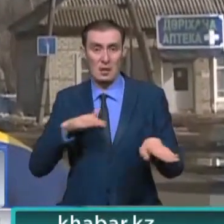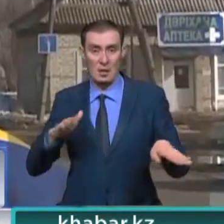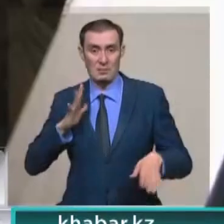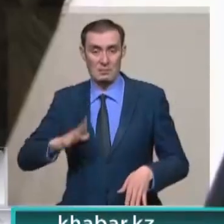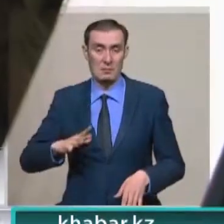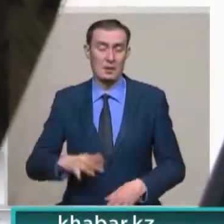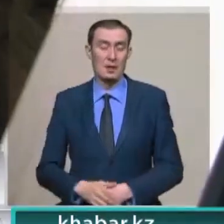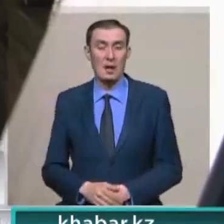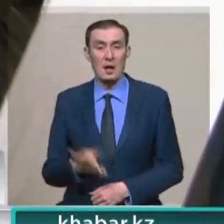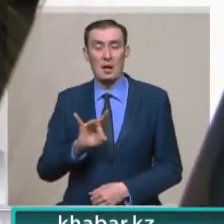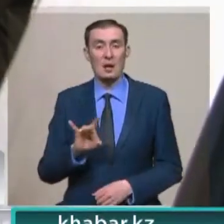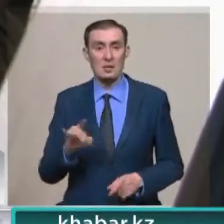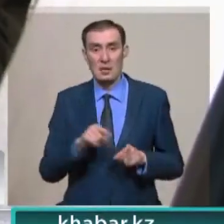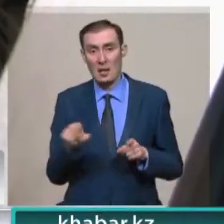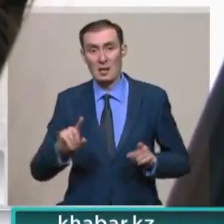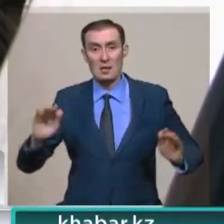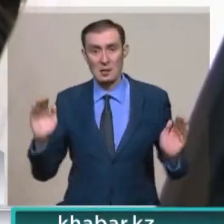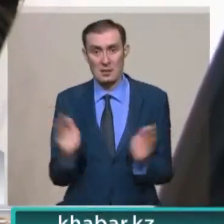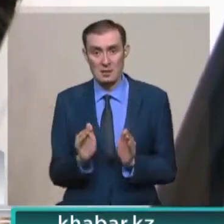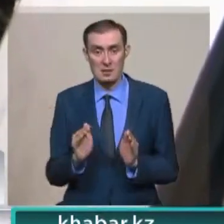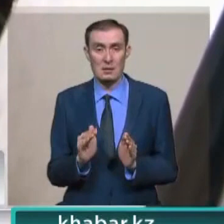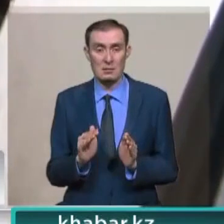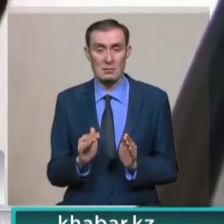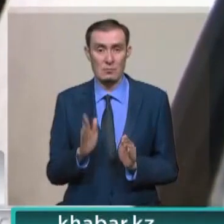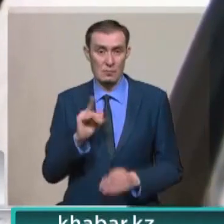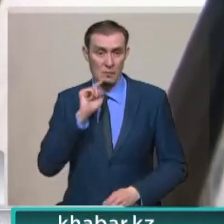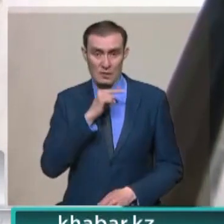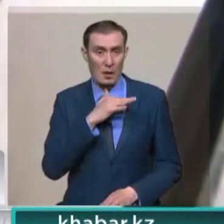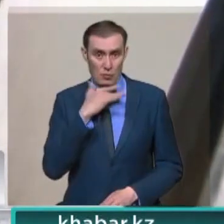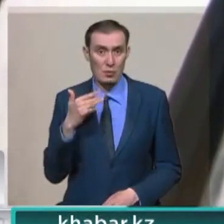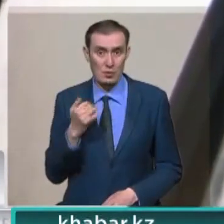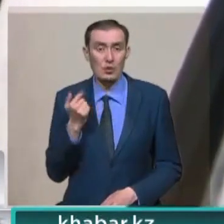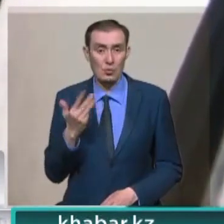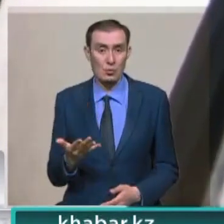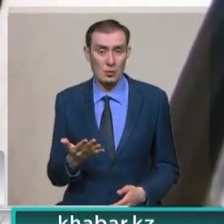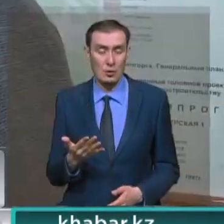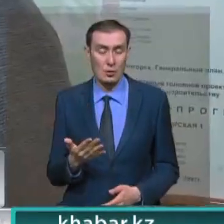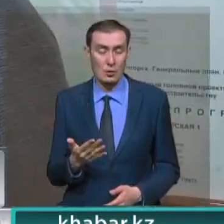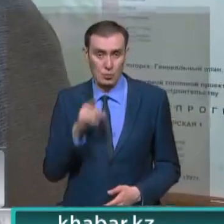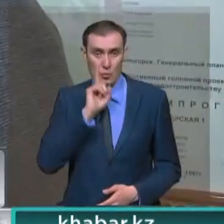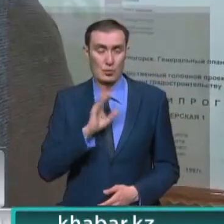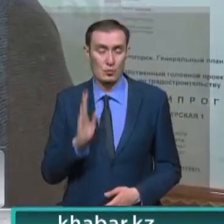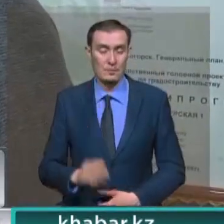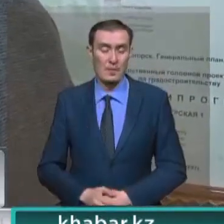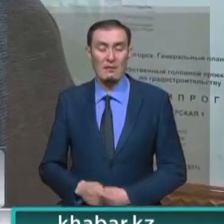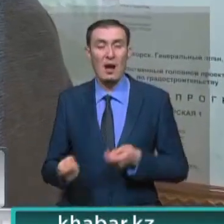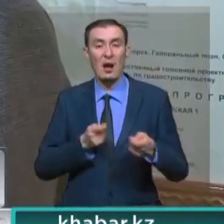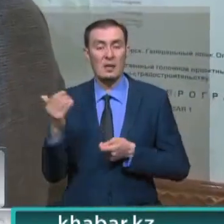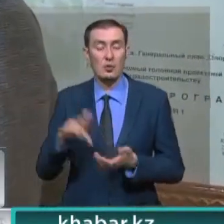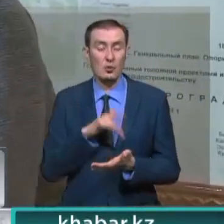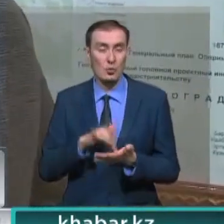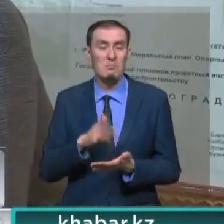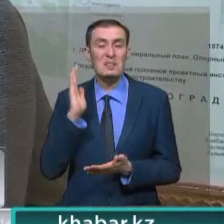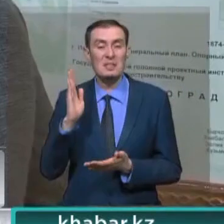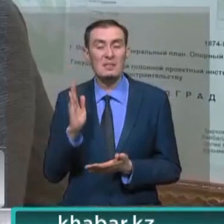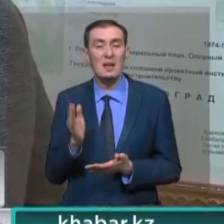зимний период. Расстояние сократится на сколько? Намного, да, сократится-то? В Акимате Ридера